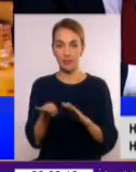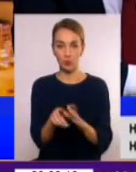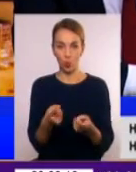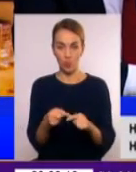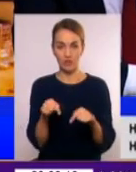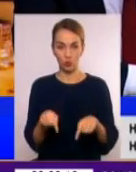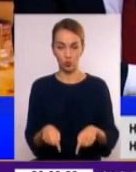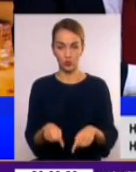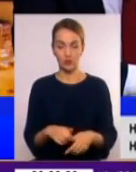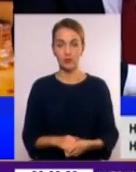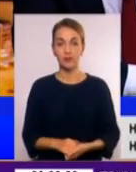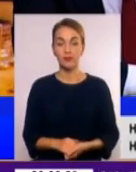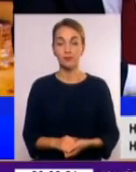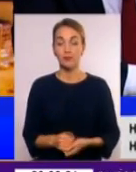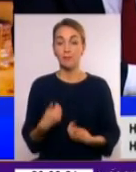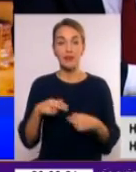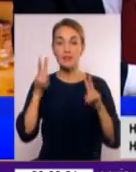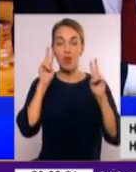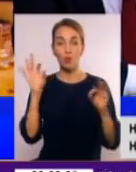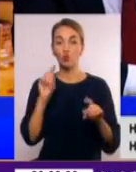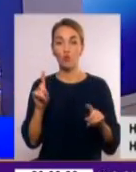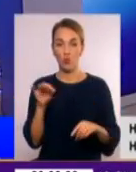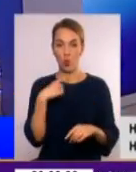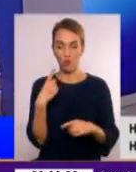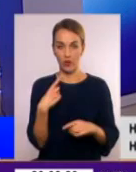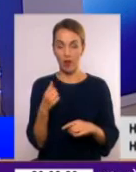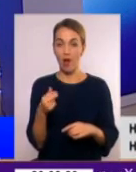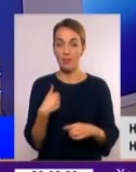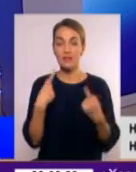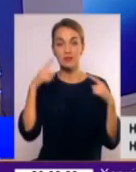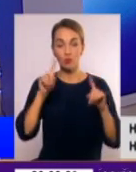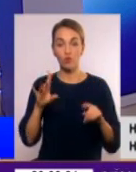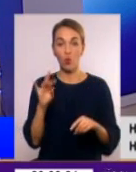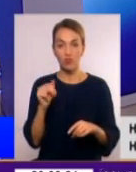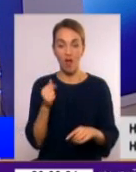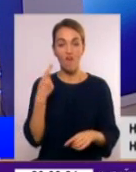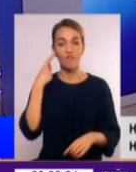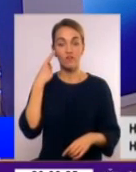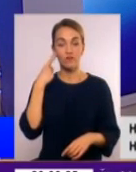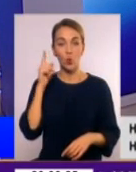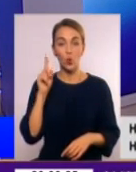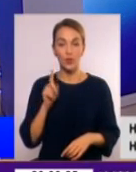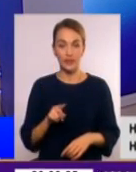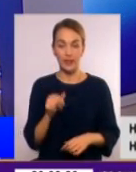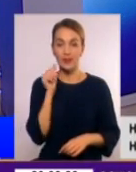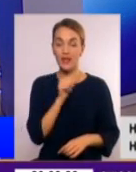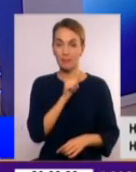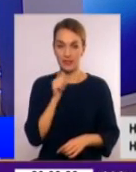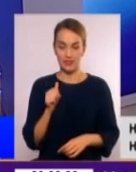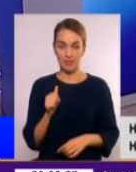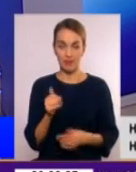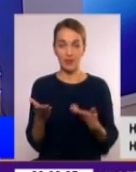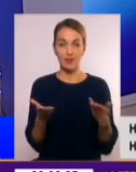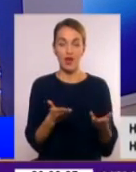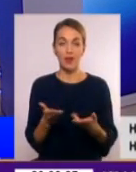тут. Ми не знаємо, про що вона говорить, але ми знаємо, що вона володіє таємницями,